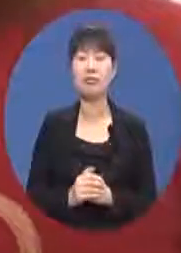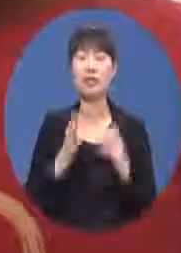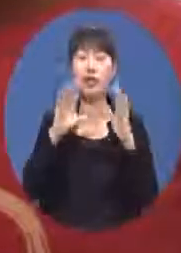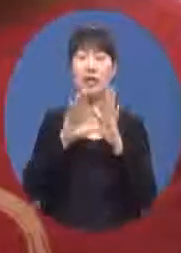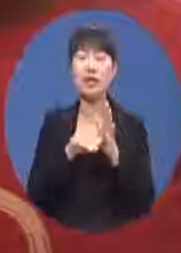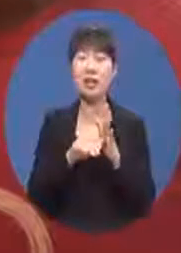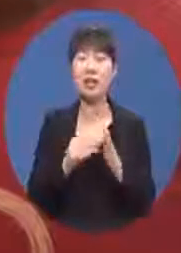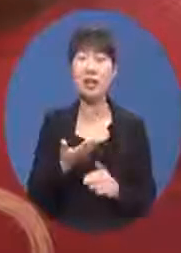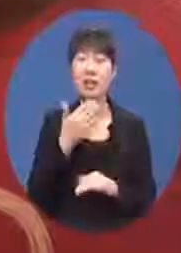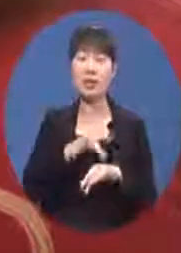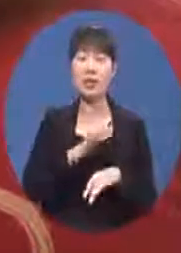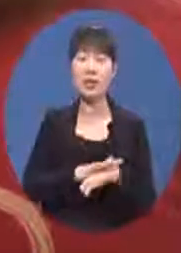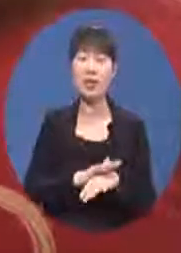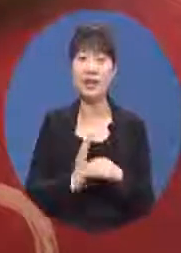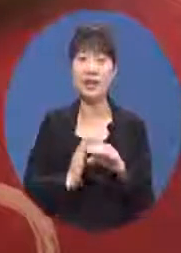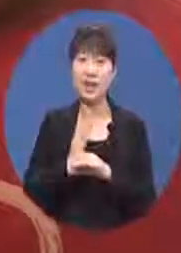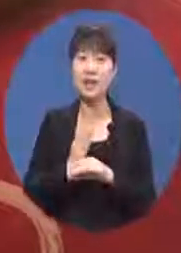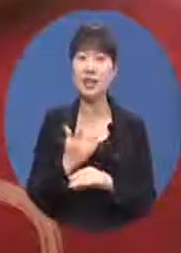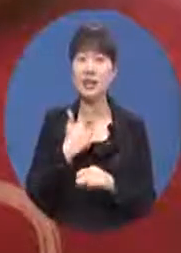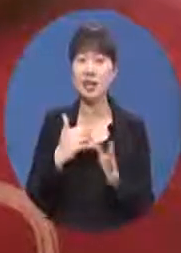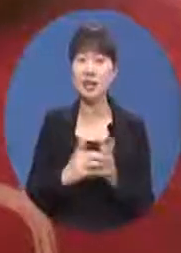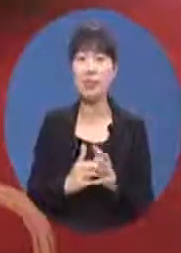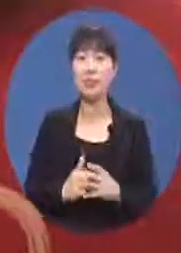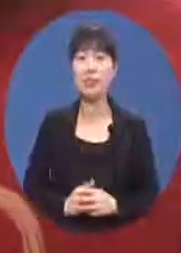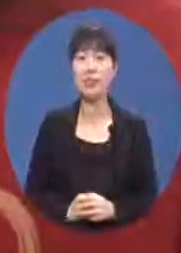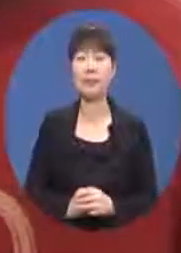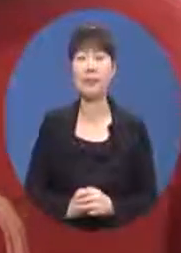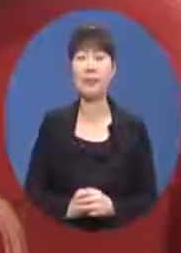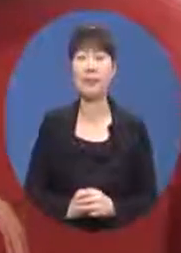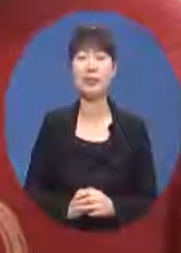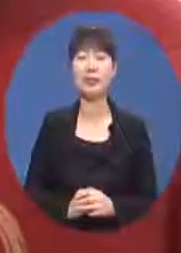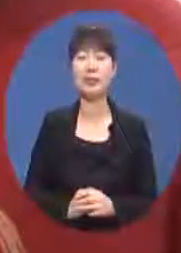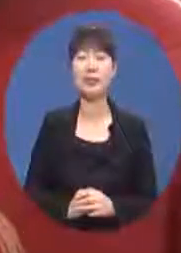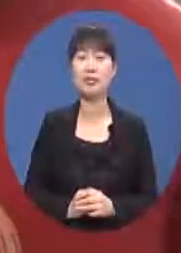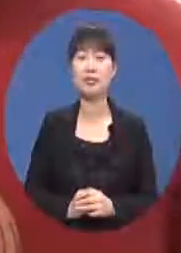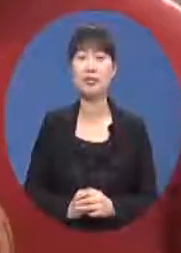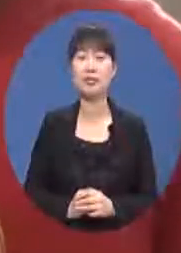시절 이런 식습관은 과식을 부추기게 됩니다.